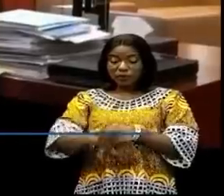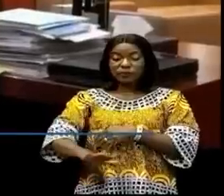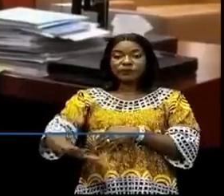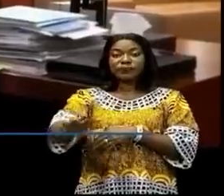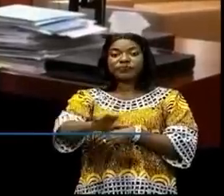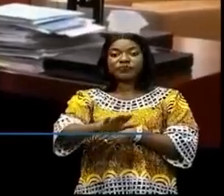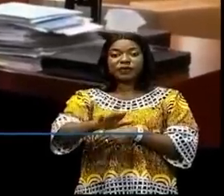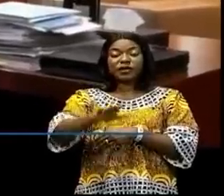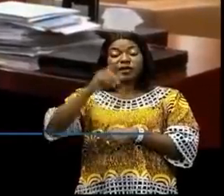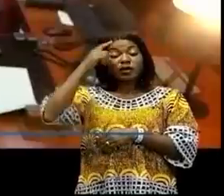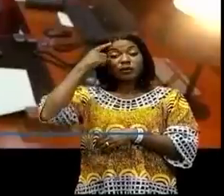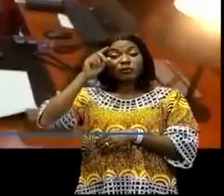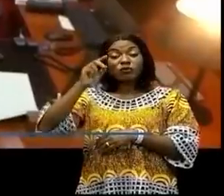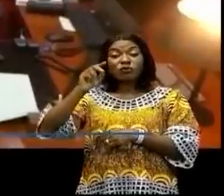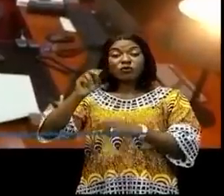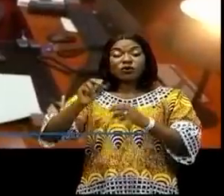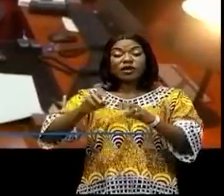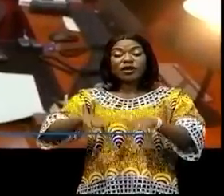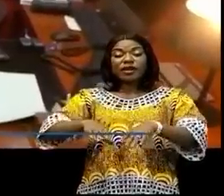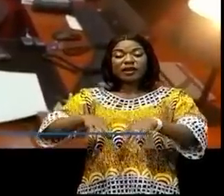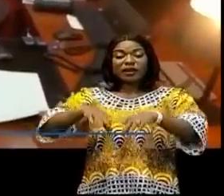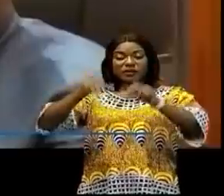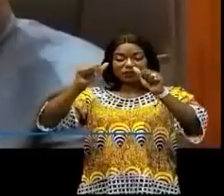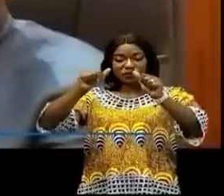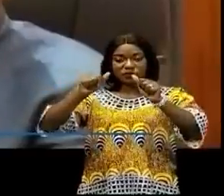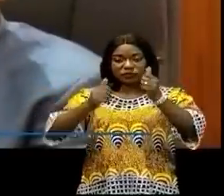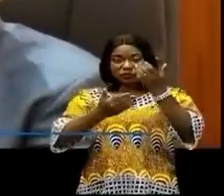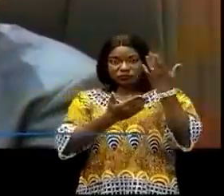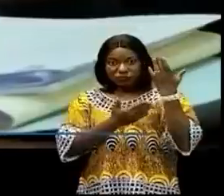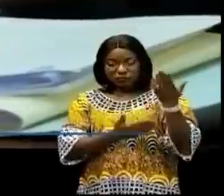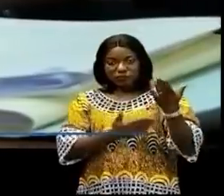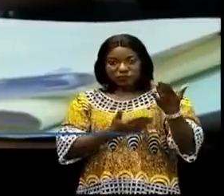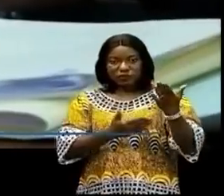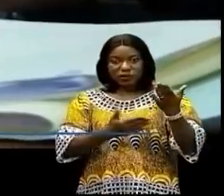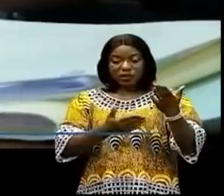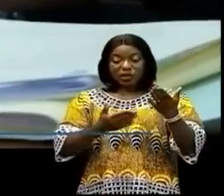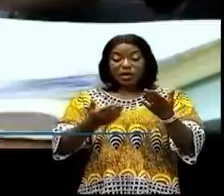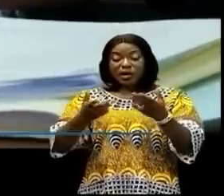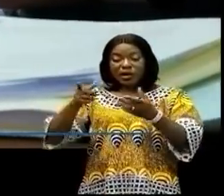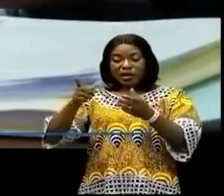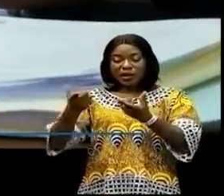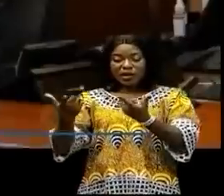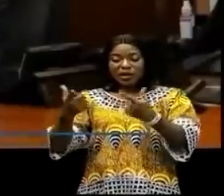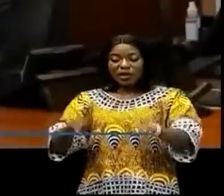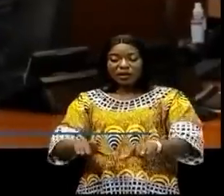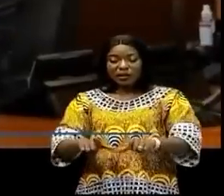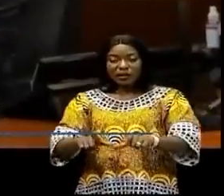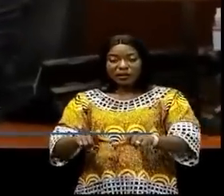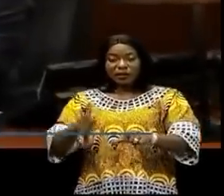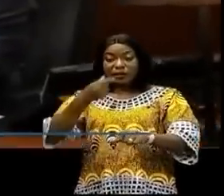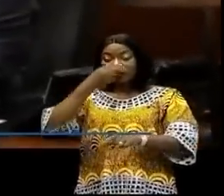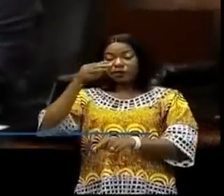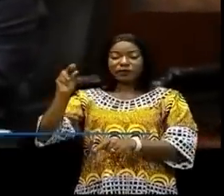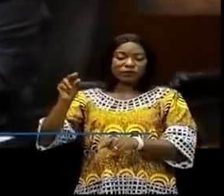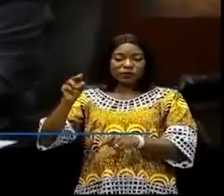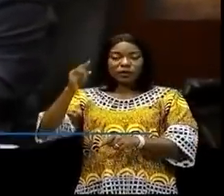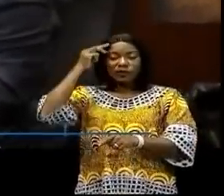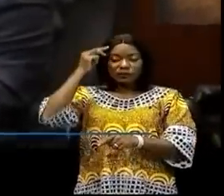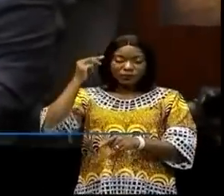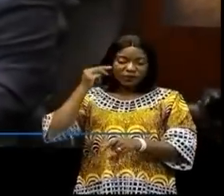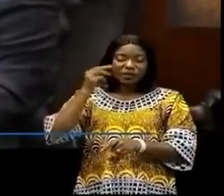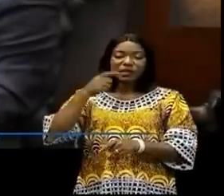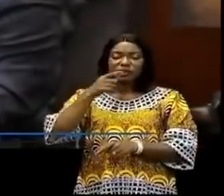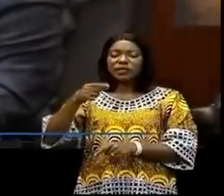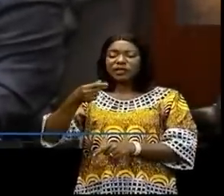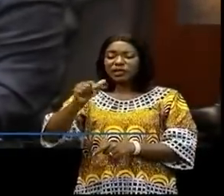S'agissant de la valorisation du gaz méthane du lac Kivu, le ministre des Hydrocarbures a d'abord indiqué ce gaz est estimé